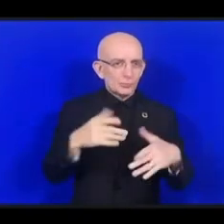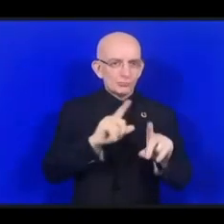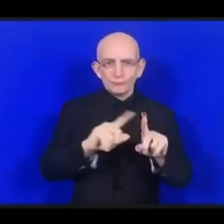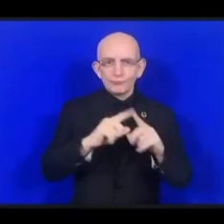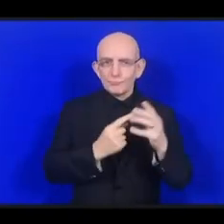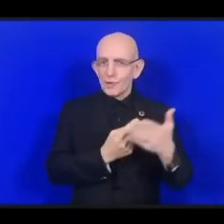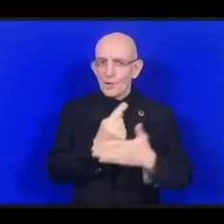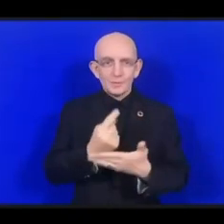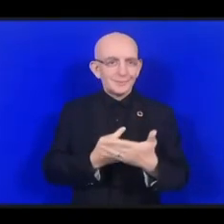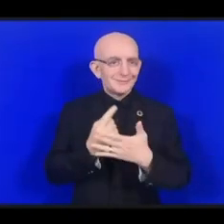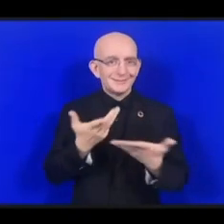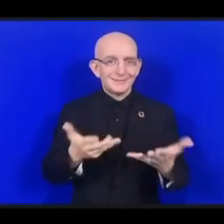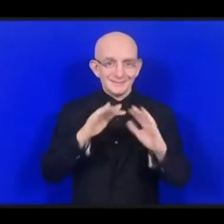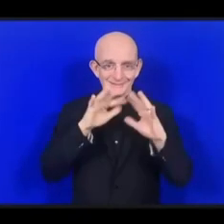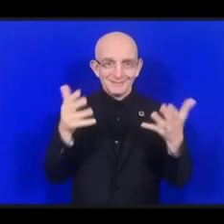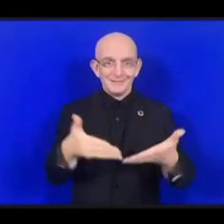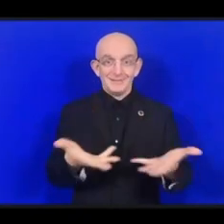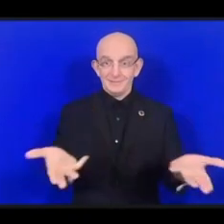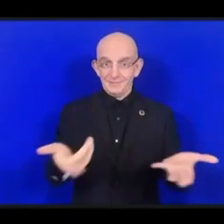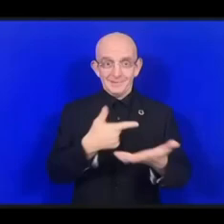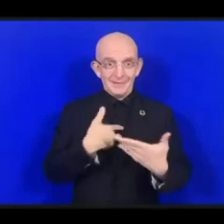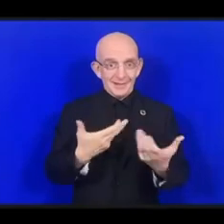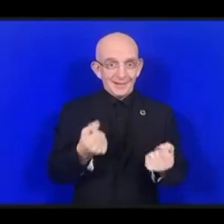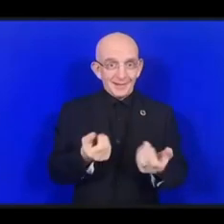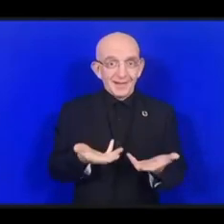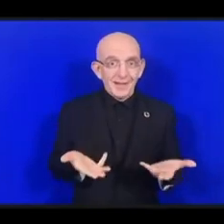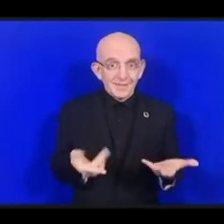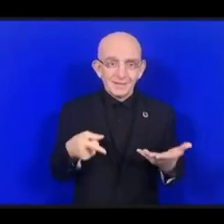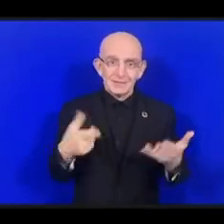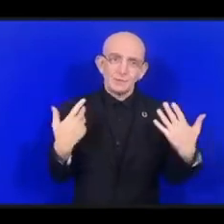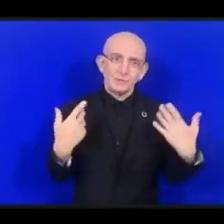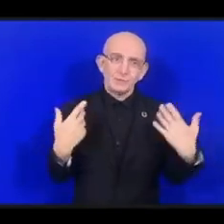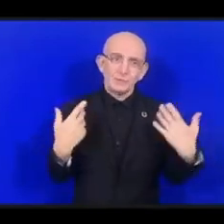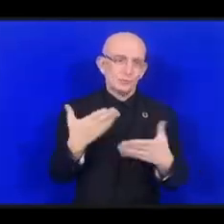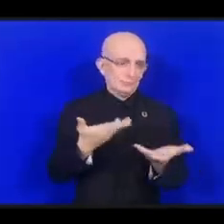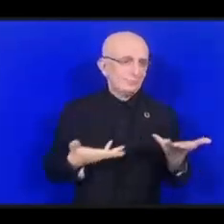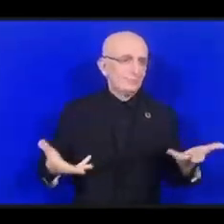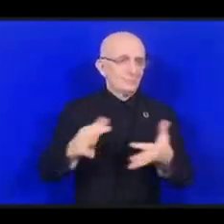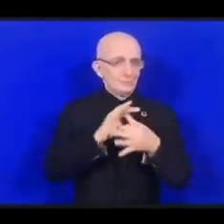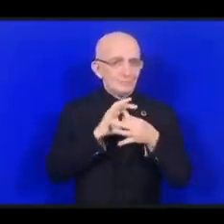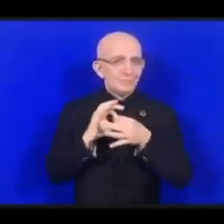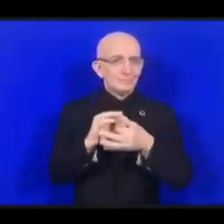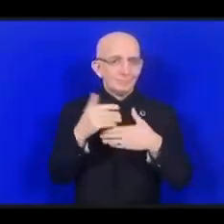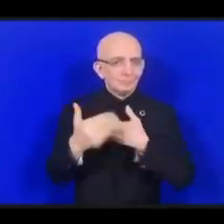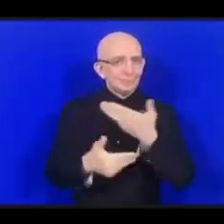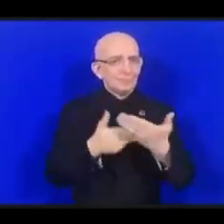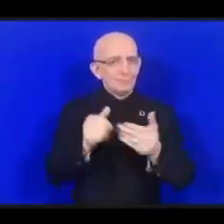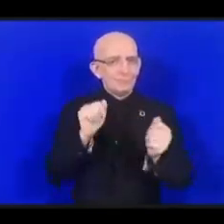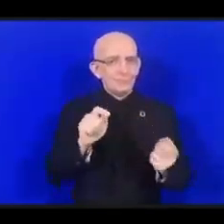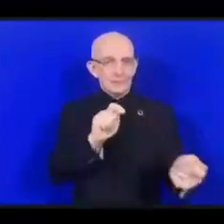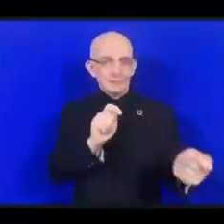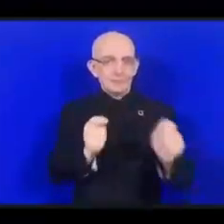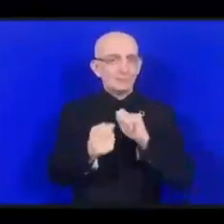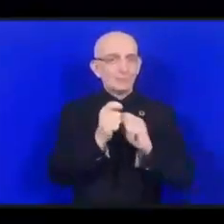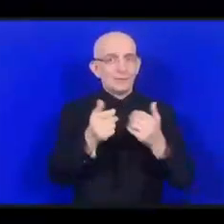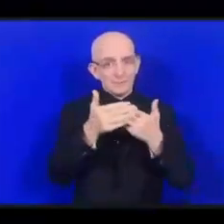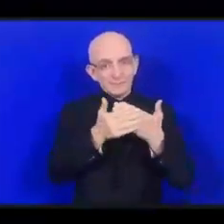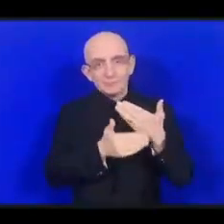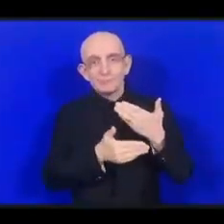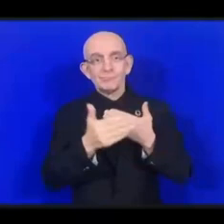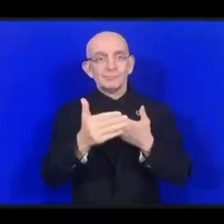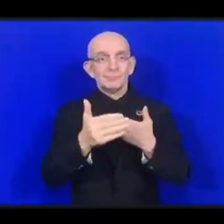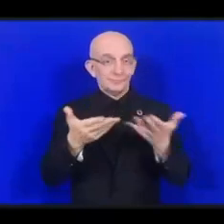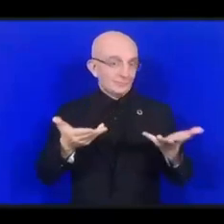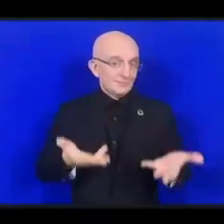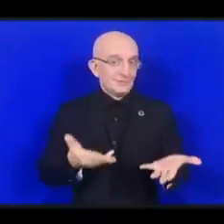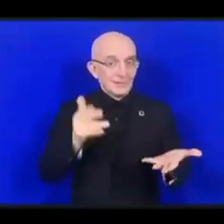努力的邀请，为我们的子孙后代塑造今天的遗产。沙特阿拉伯王国张开